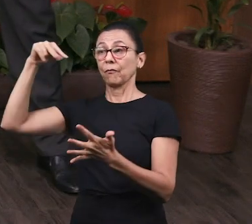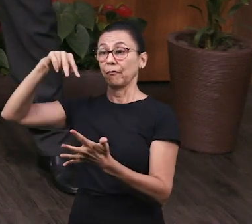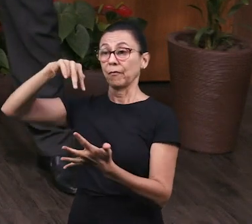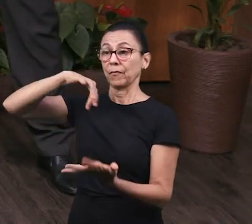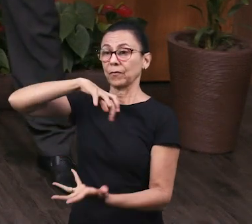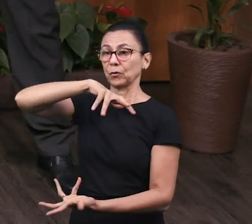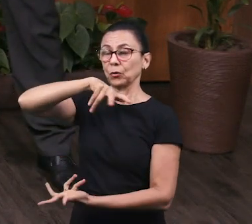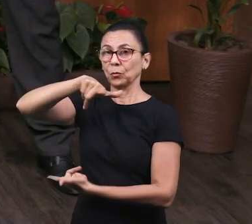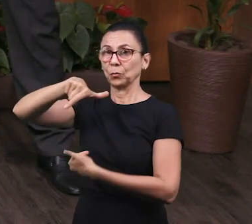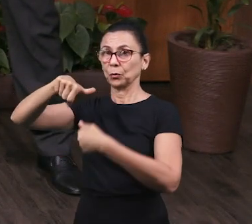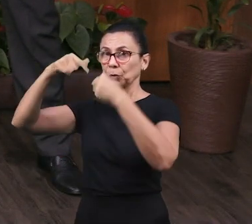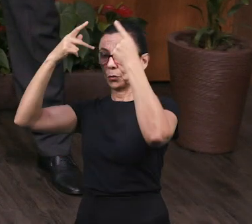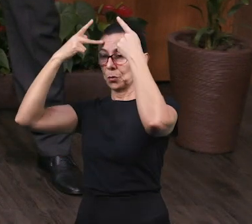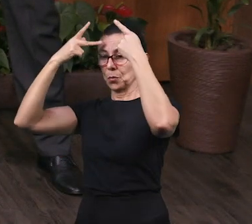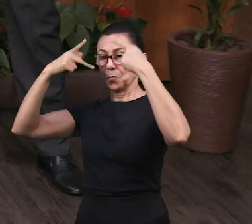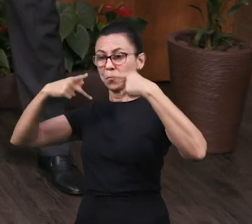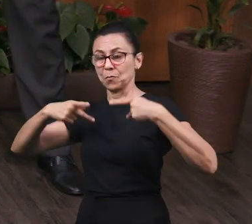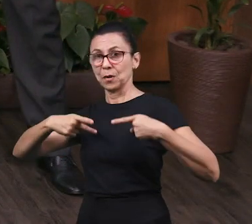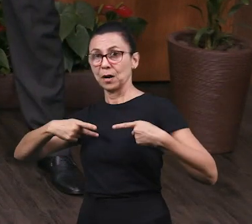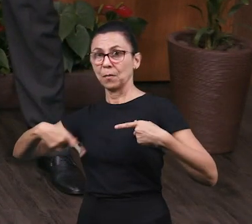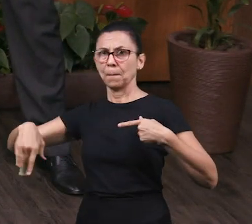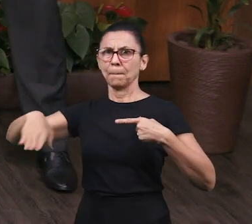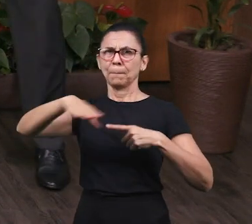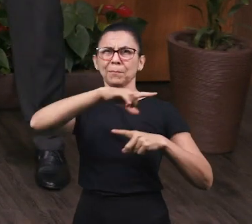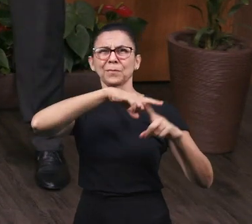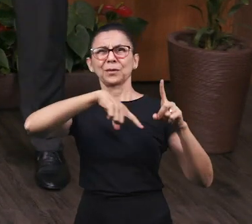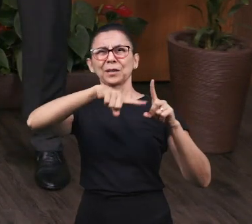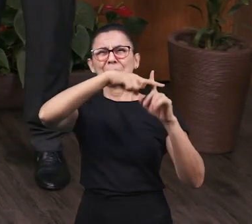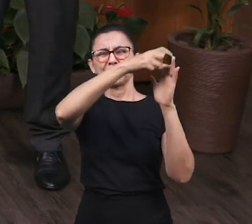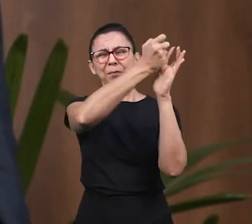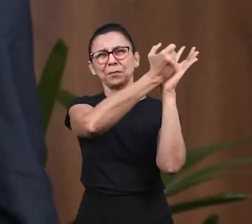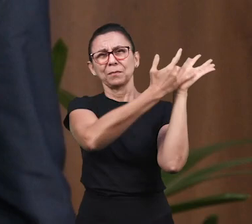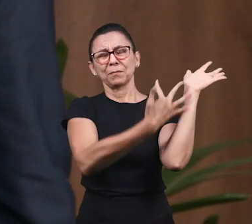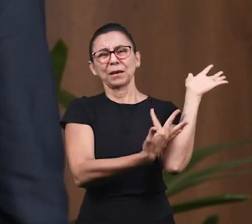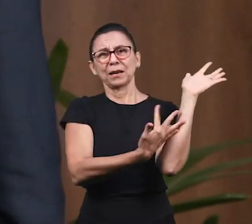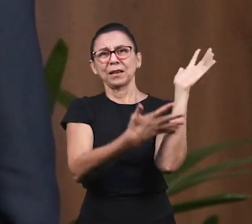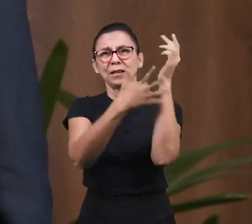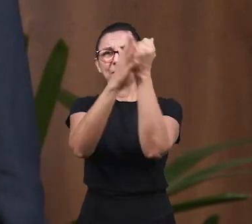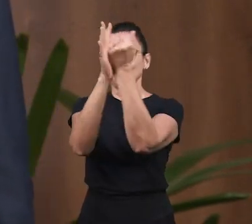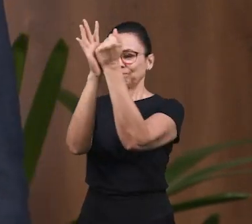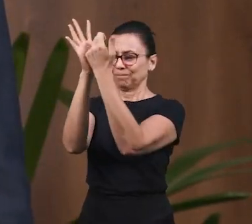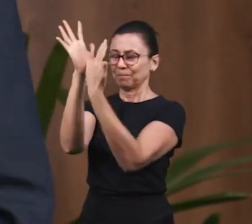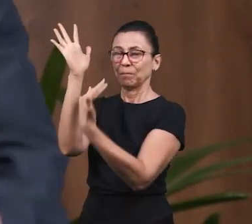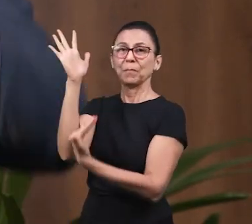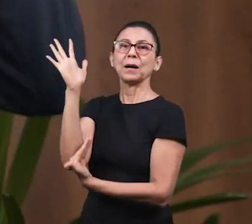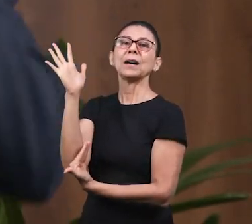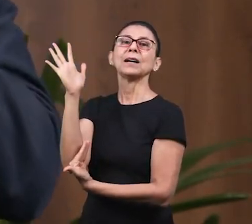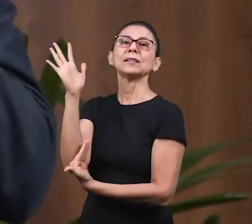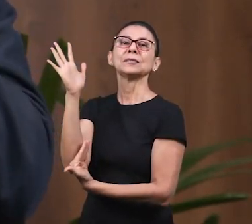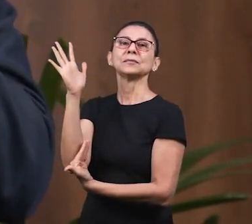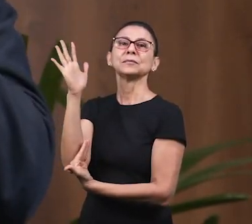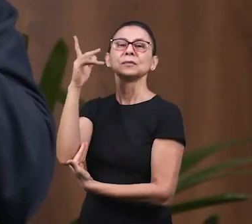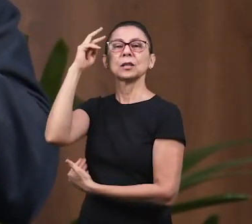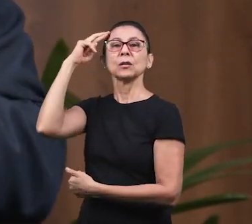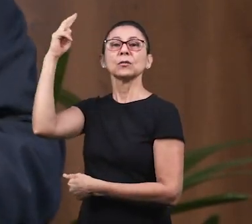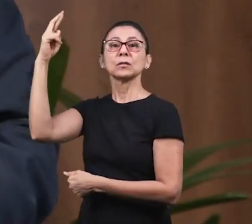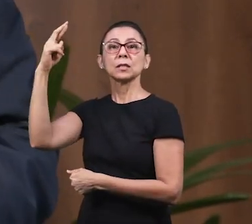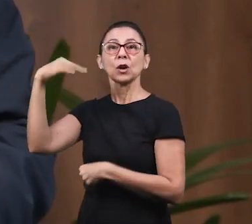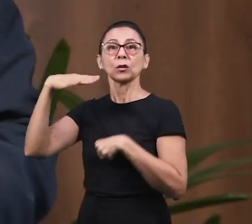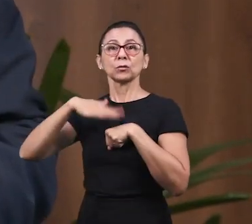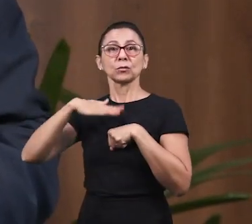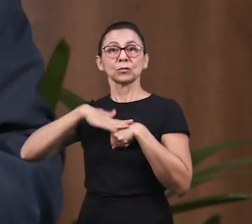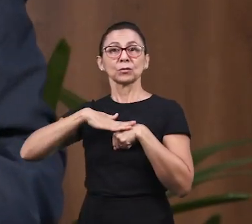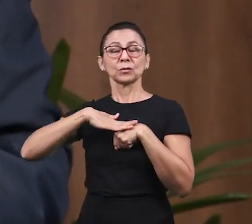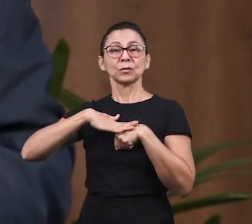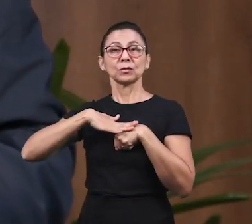et le salut par le sang qui lui, il a versé à la croix. Là, il nous a fait, le Seigneur Jésus nous